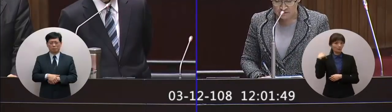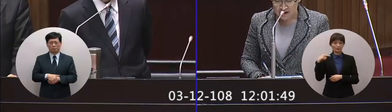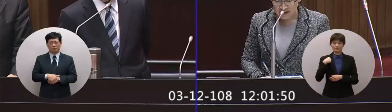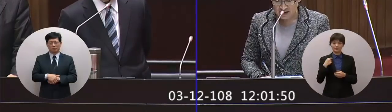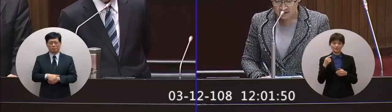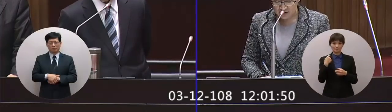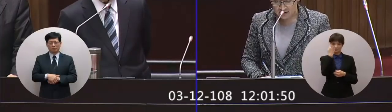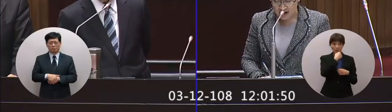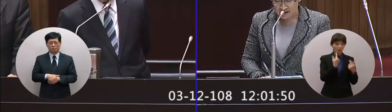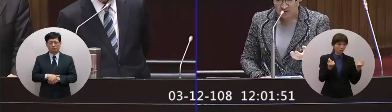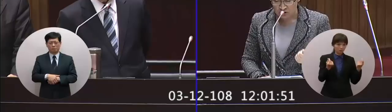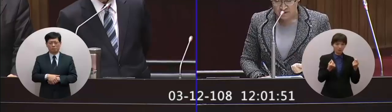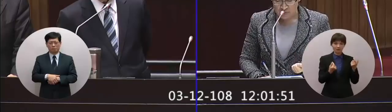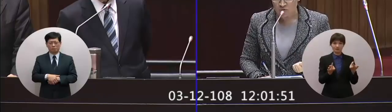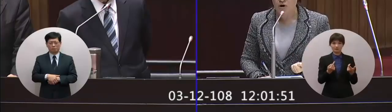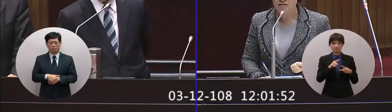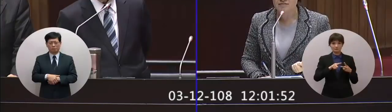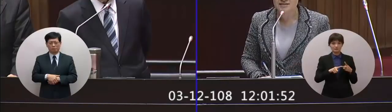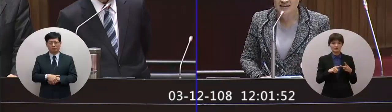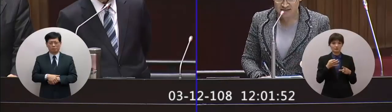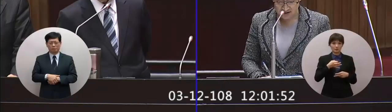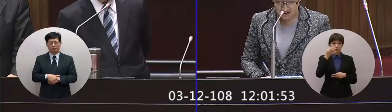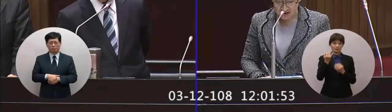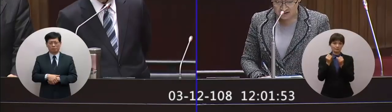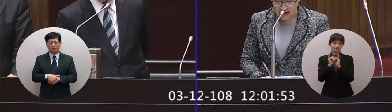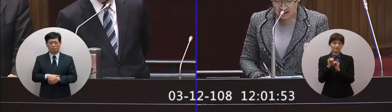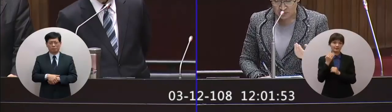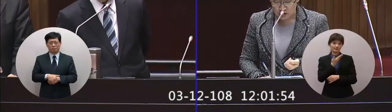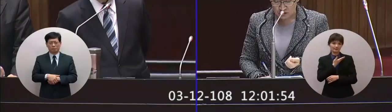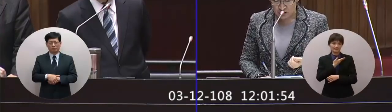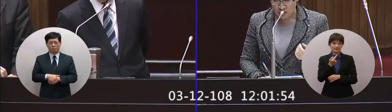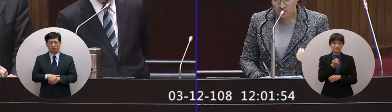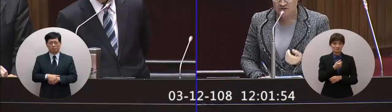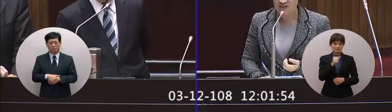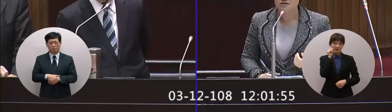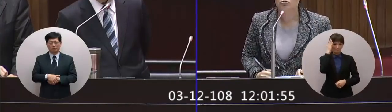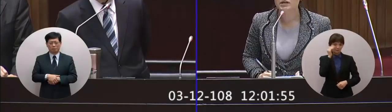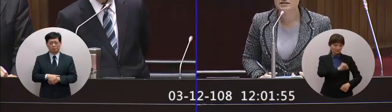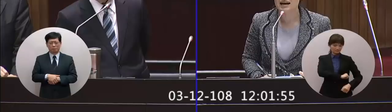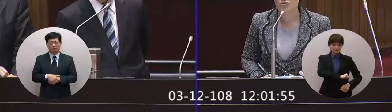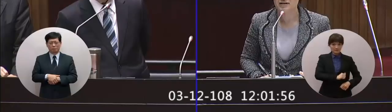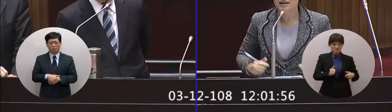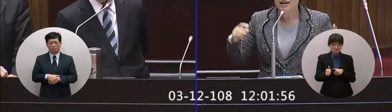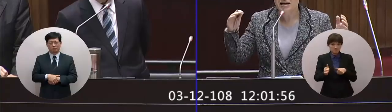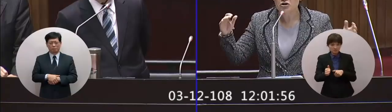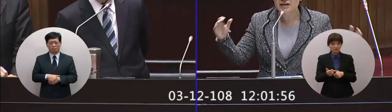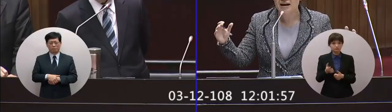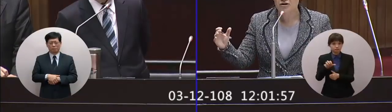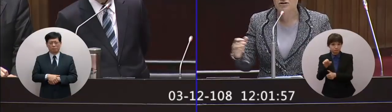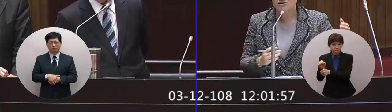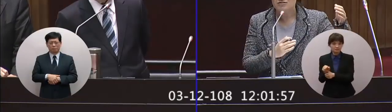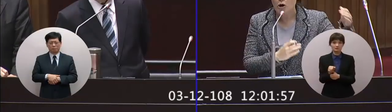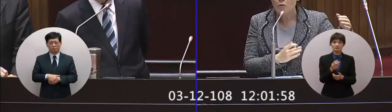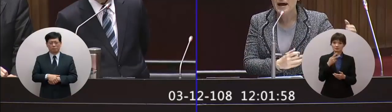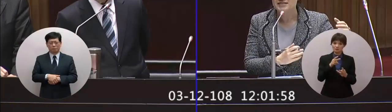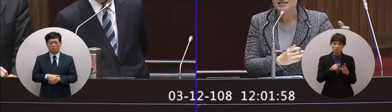捕贵妇奈奈黑道手法曝光；第三，狠杀直播女友恐怖情人出庭下跪。六